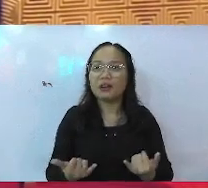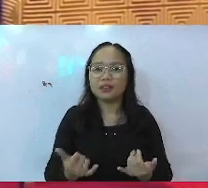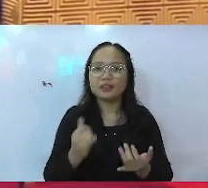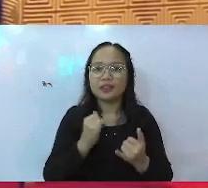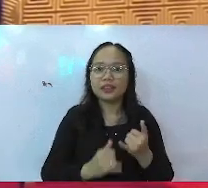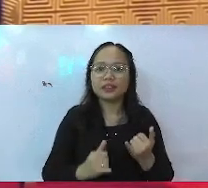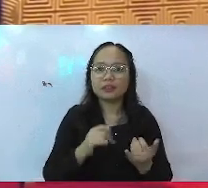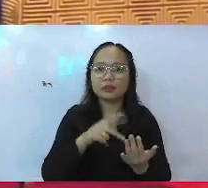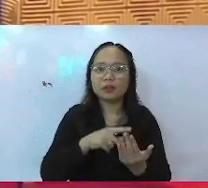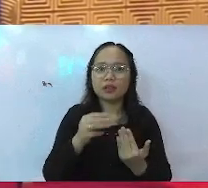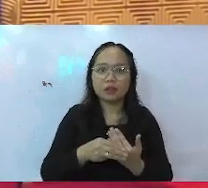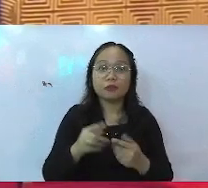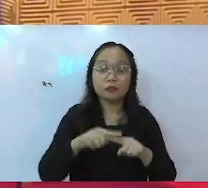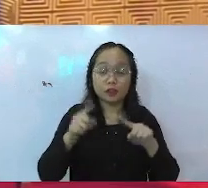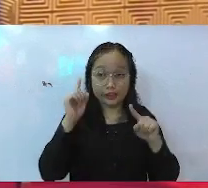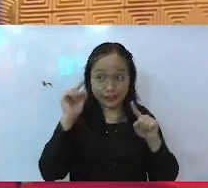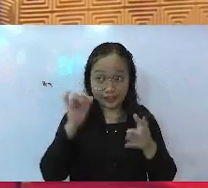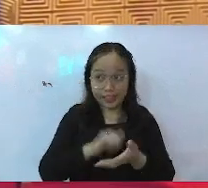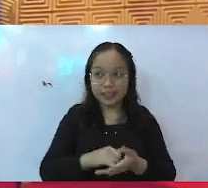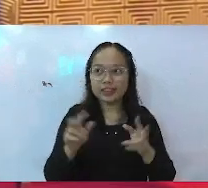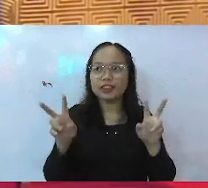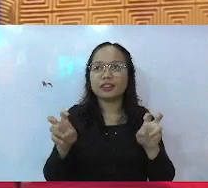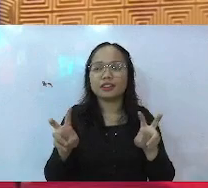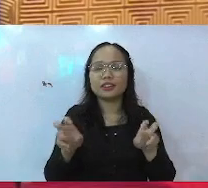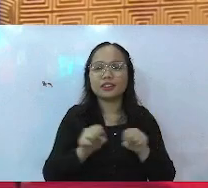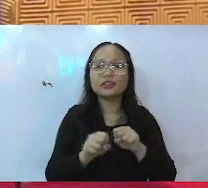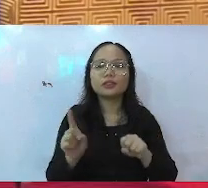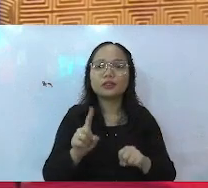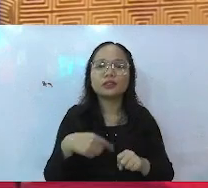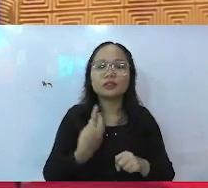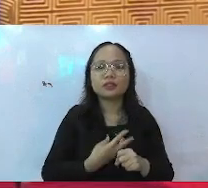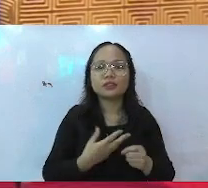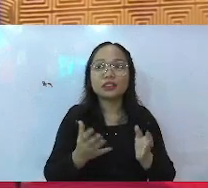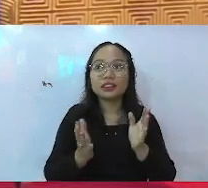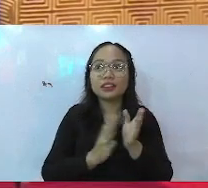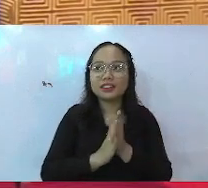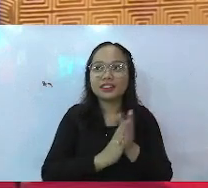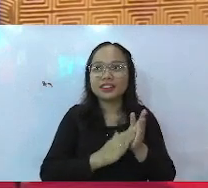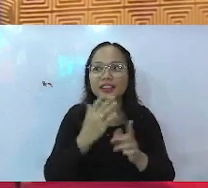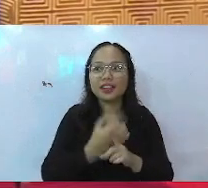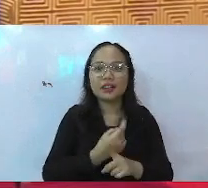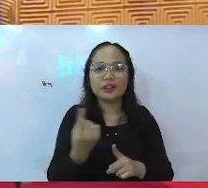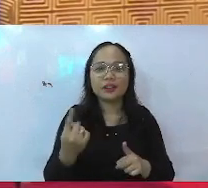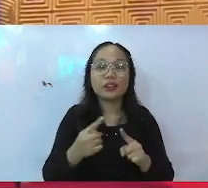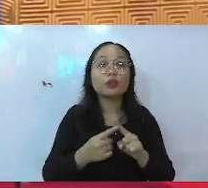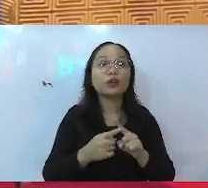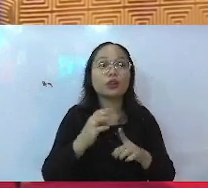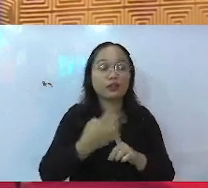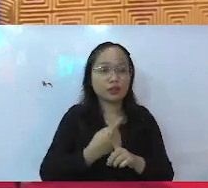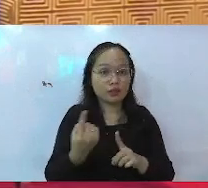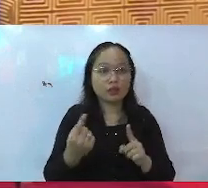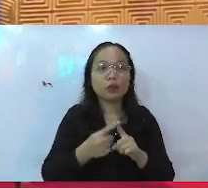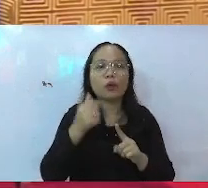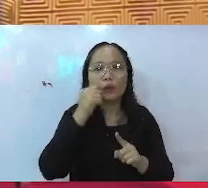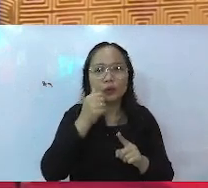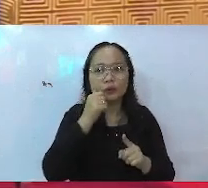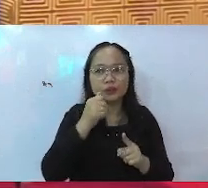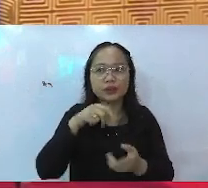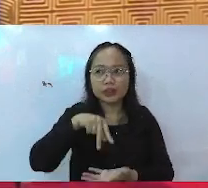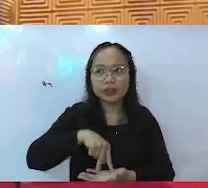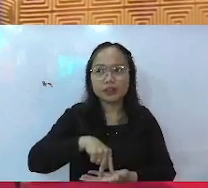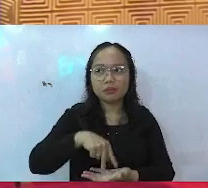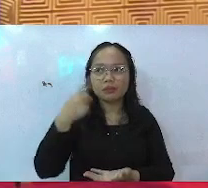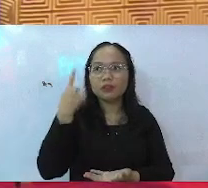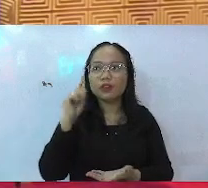episode natin for that topic Kaya nga encouragement namin sa inyo young people always stand up for Jesus All